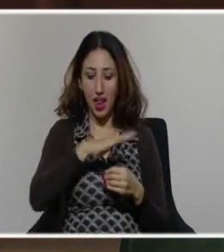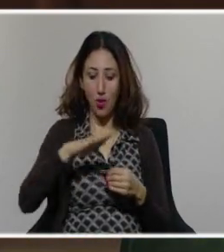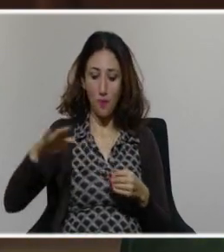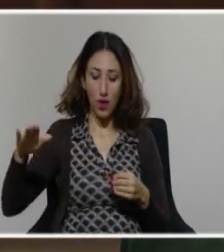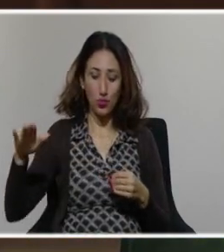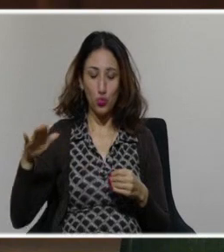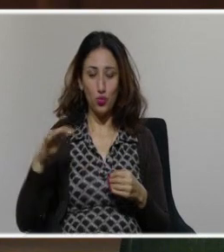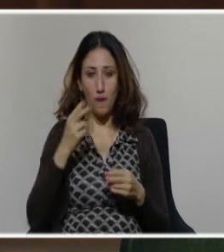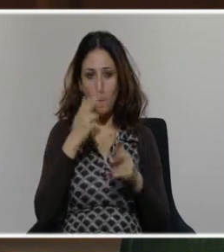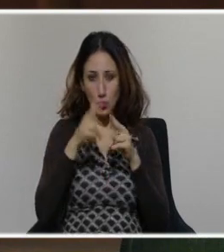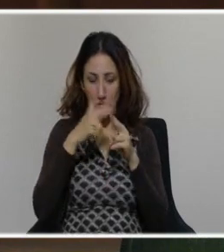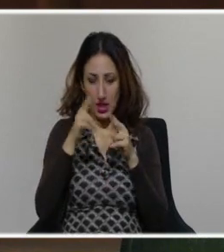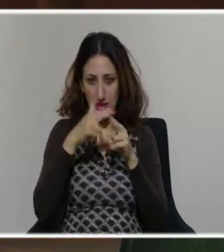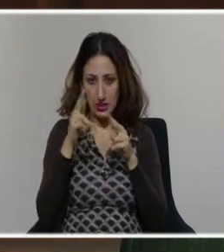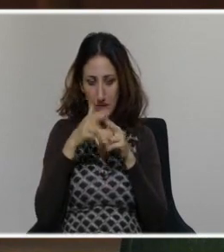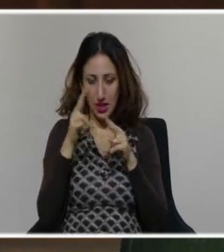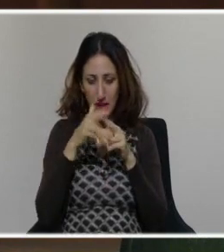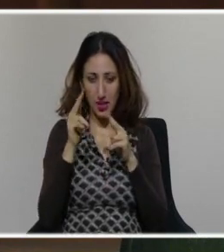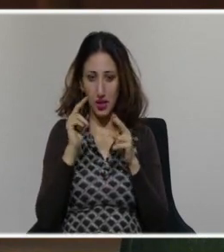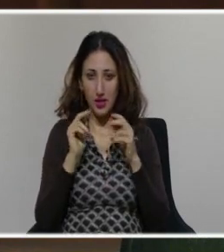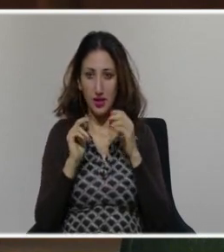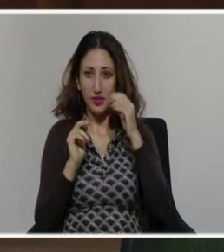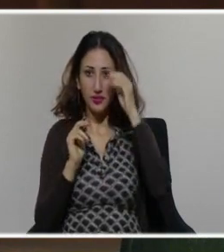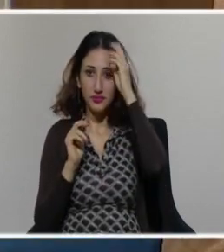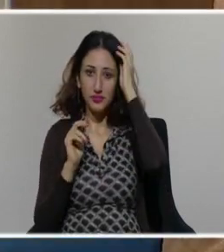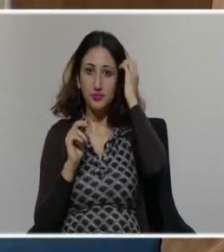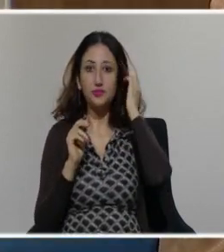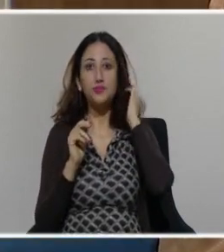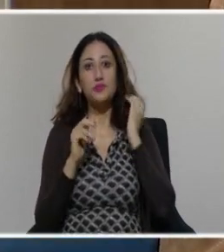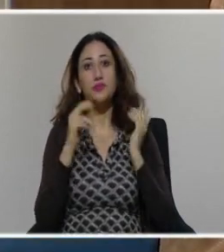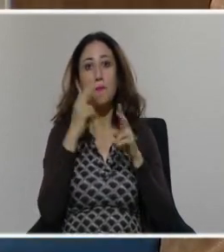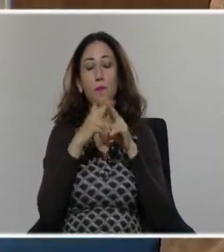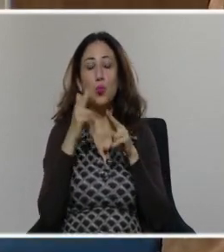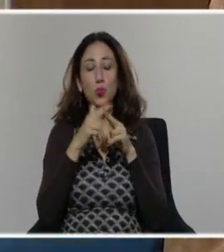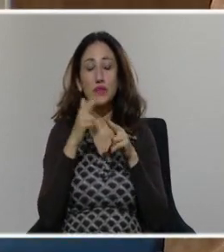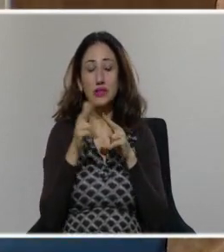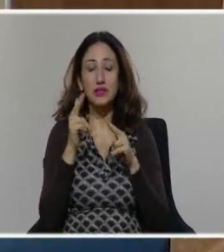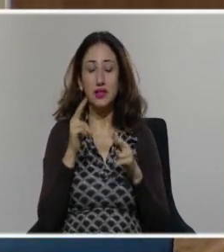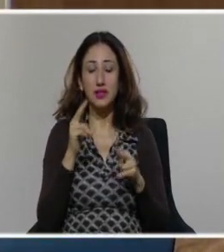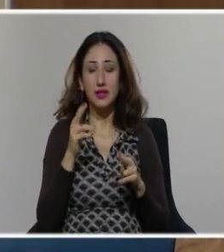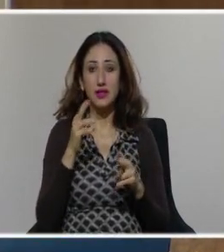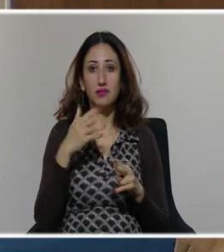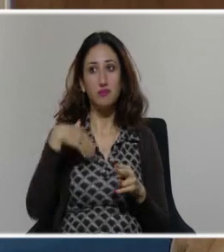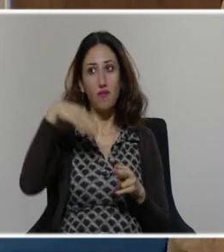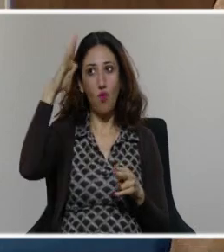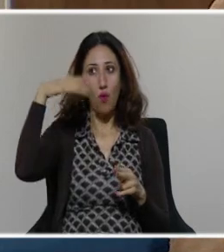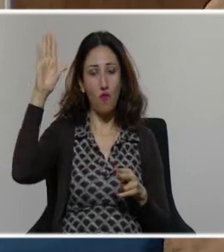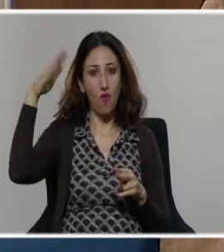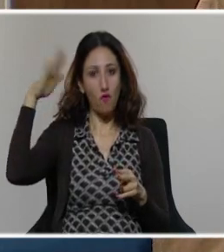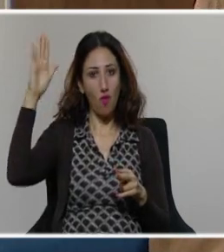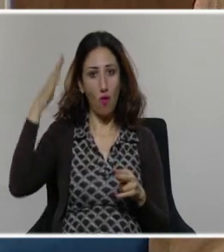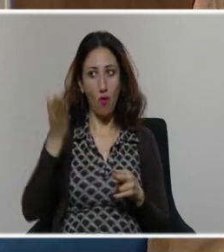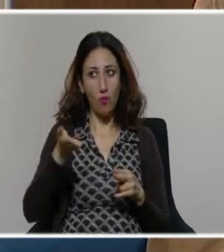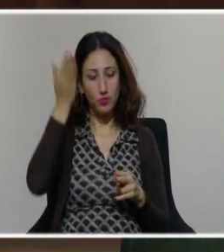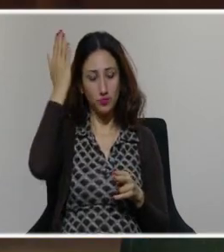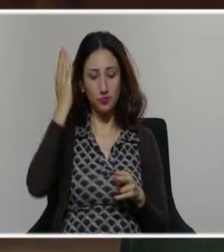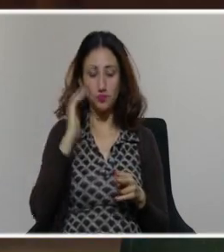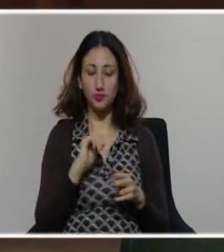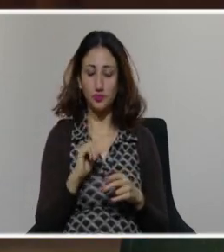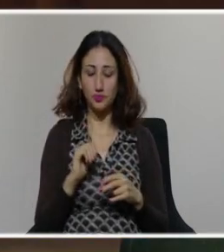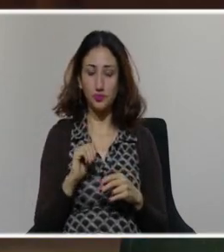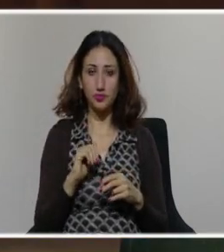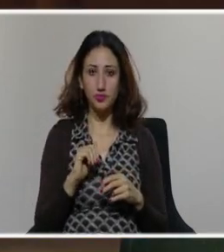استاذ رايك في البروفه كنت كويس؟ في المال والبنون الممثلين كانوا عتاوله في الجزء بتاعي. طب ايه اهم